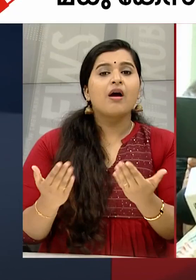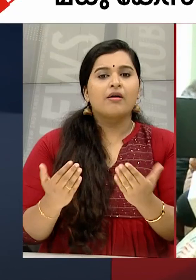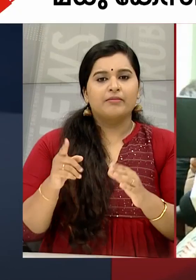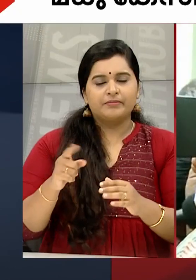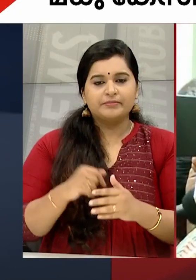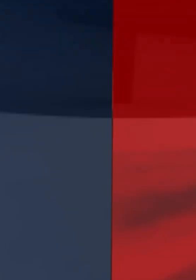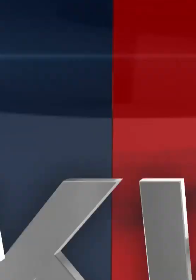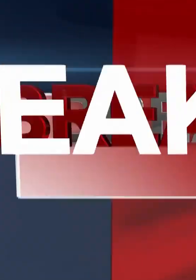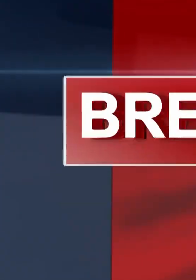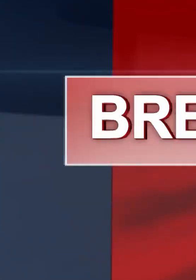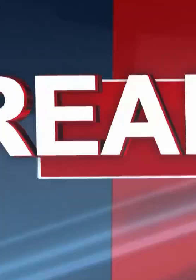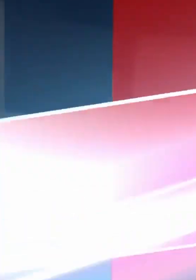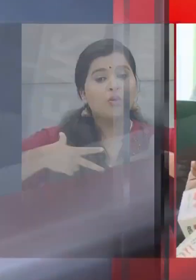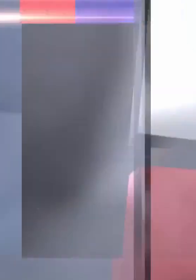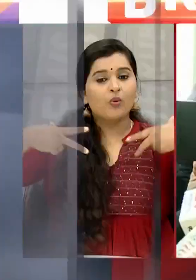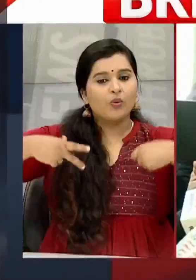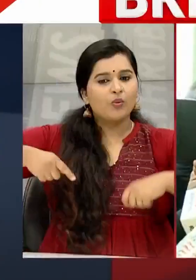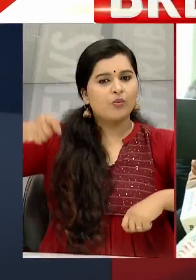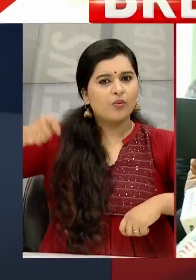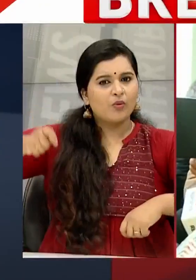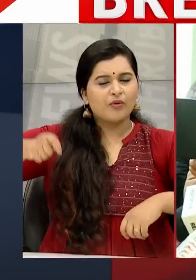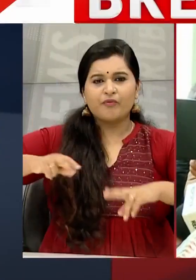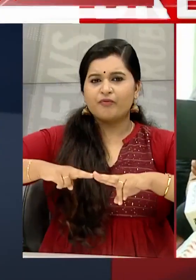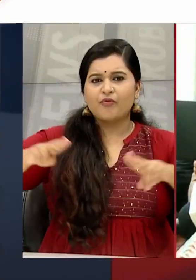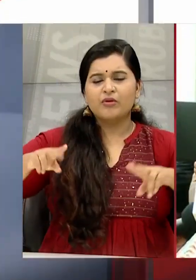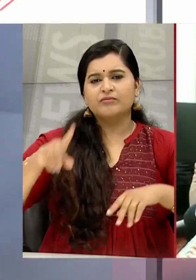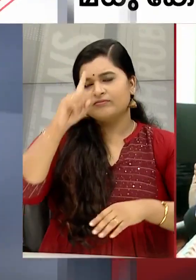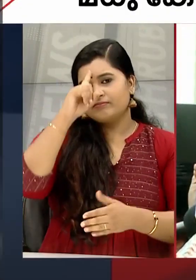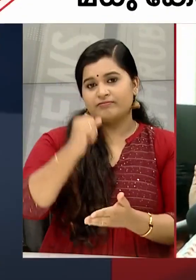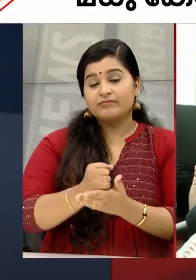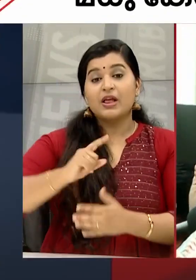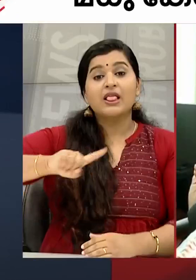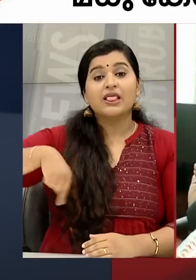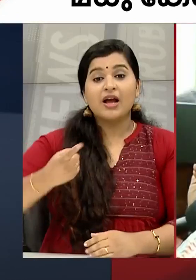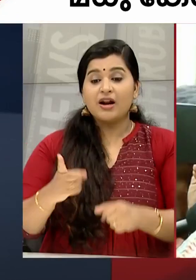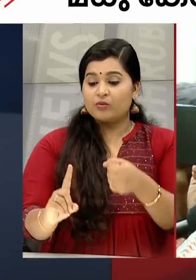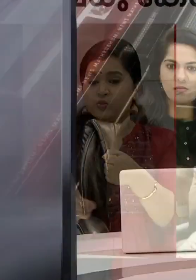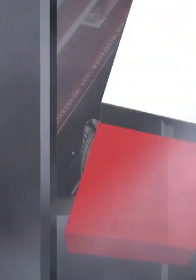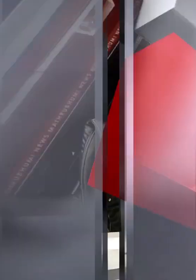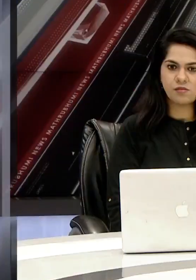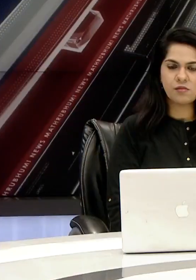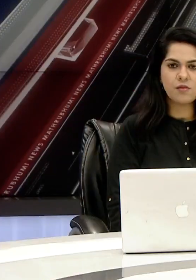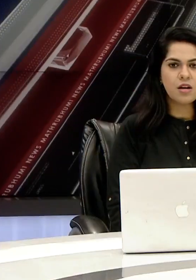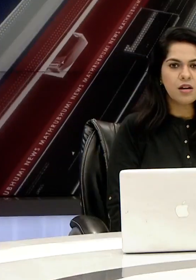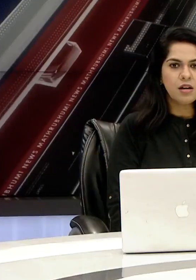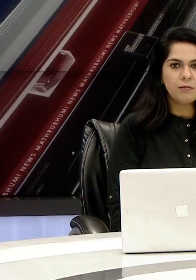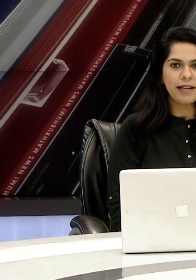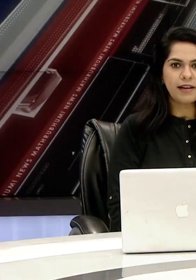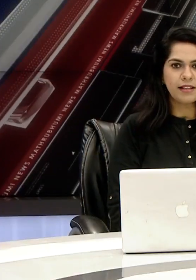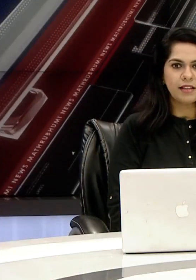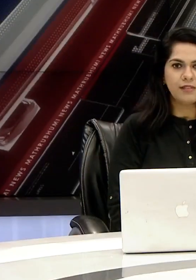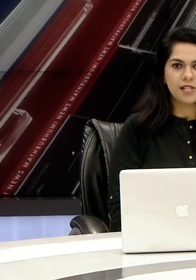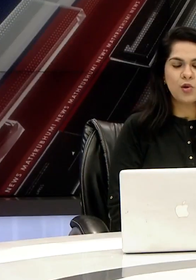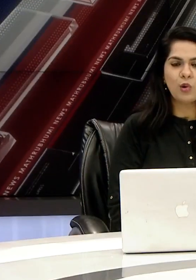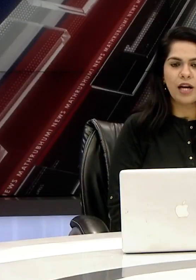അതിൻ്റെ ബാക്കിയുള്ള സർക്കംസ്റ്റാൻസും കൂടി പരിഗണിച്ചുകൊണ്ട് നാളെ ശിക്ഷ എത്രയൊക്കെയാണെന്നുള്ളത് കോടതി പറയും.